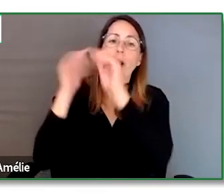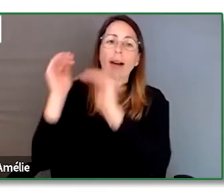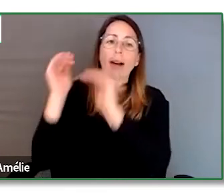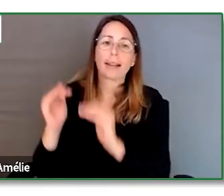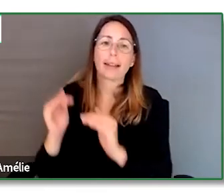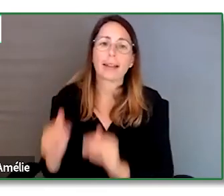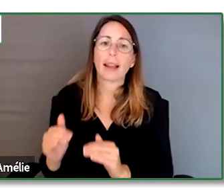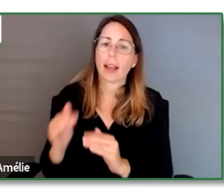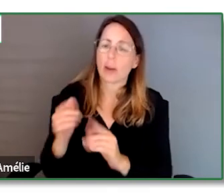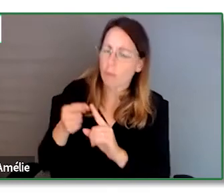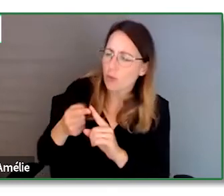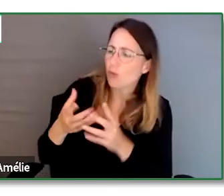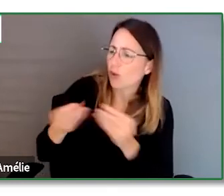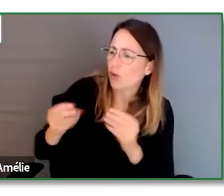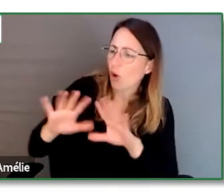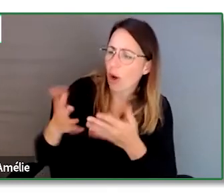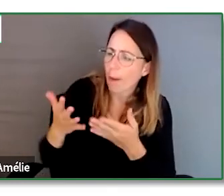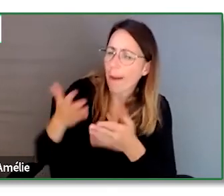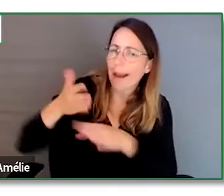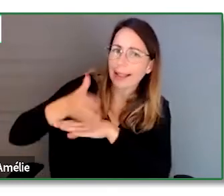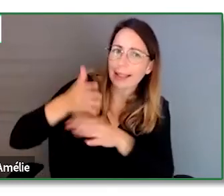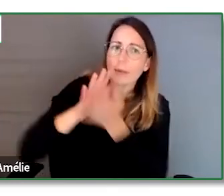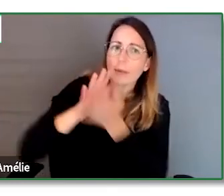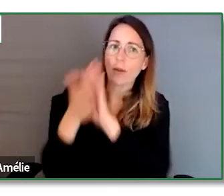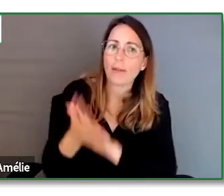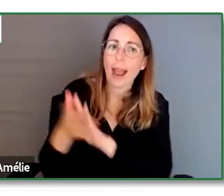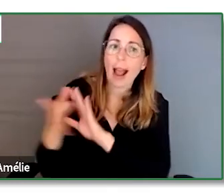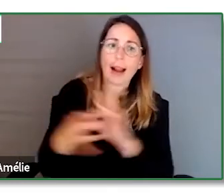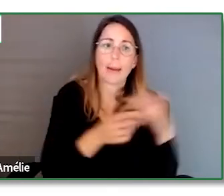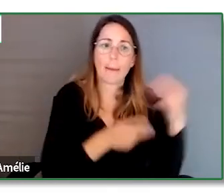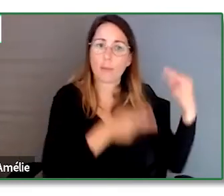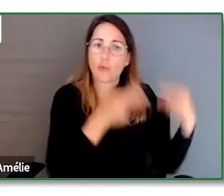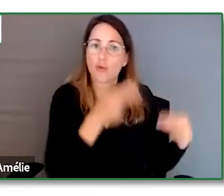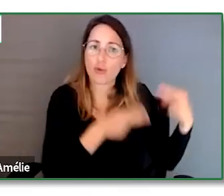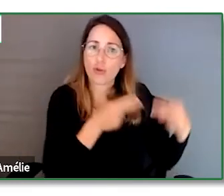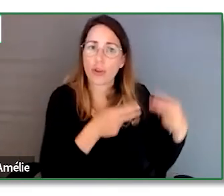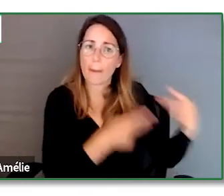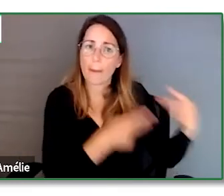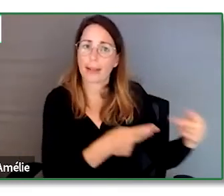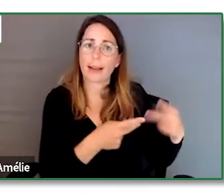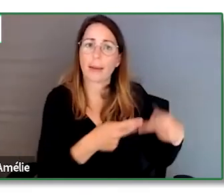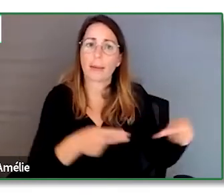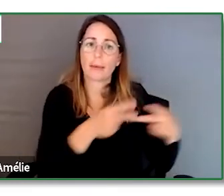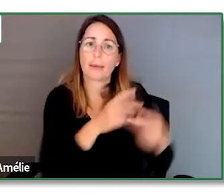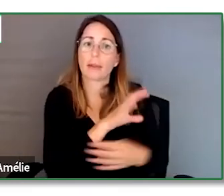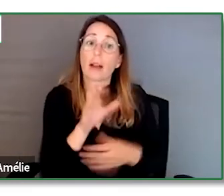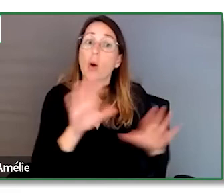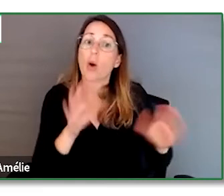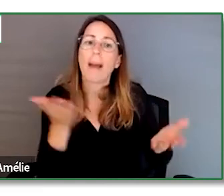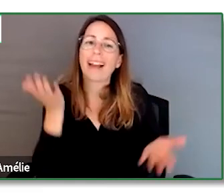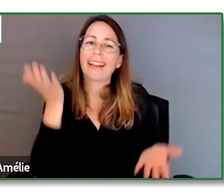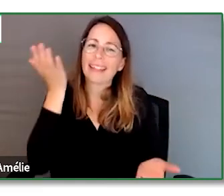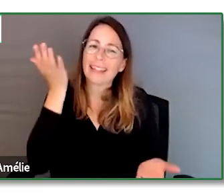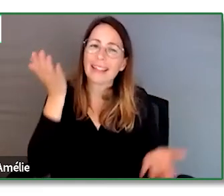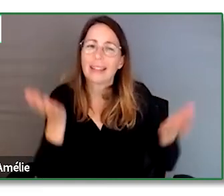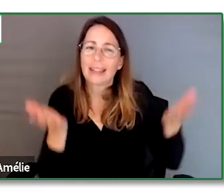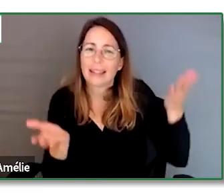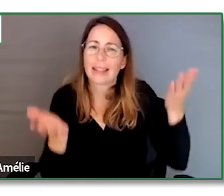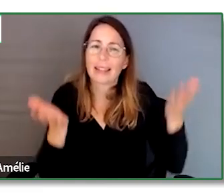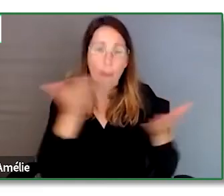du budget de Parcs Canada, comment est-ce que vous équilibrez ça? Avez-vous des chiffres particuliers